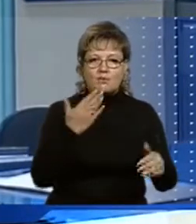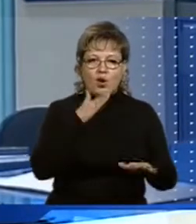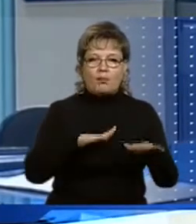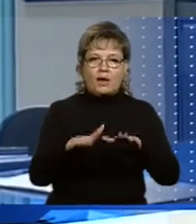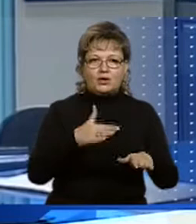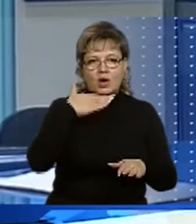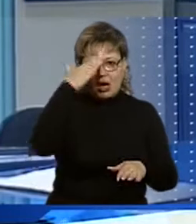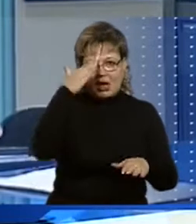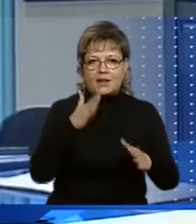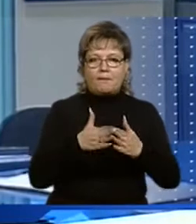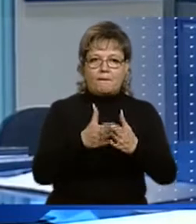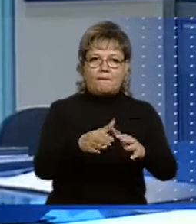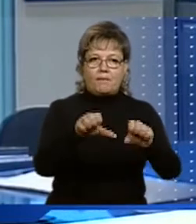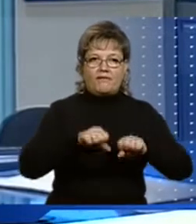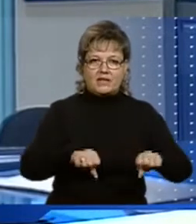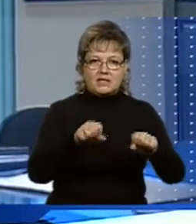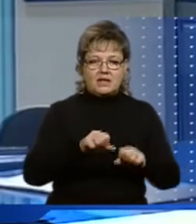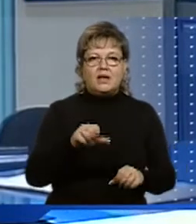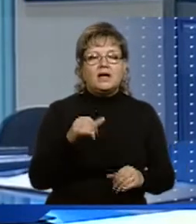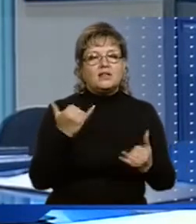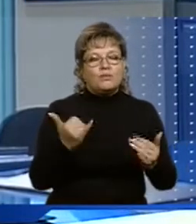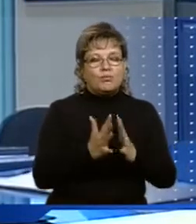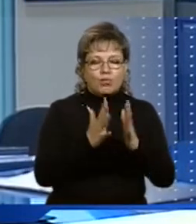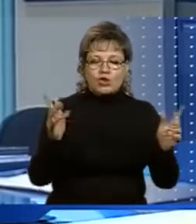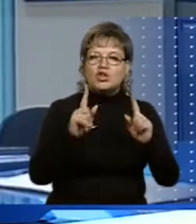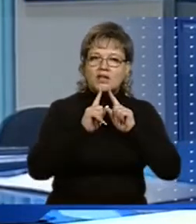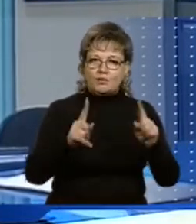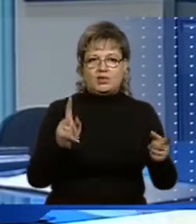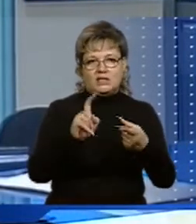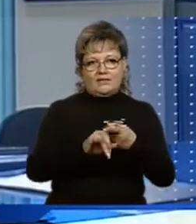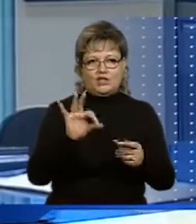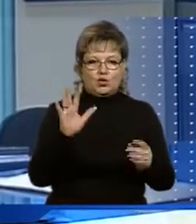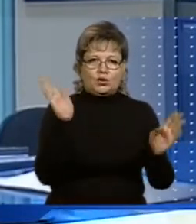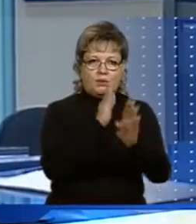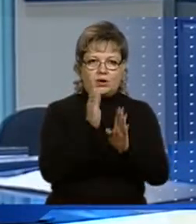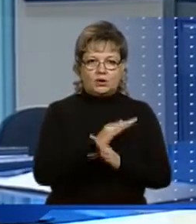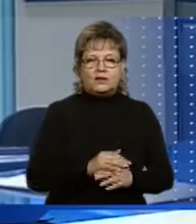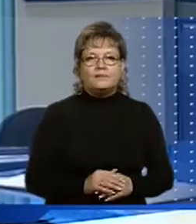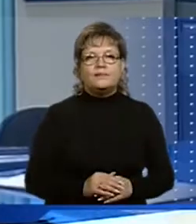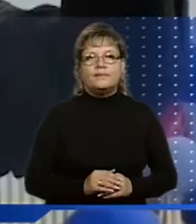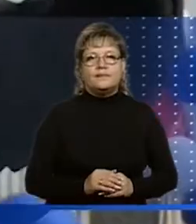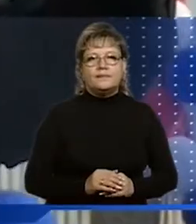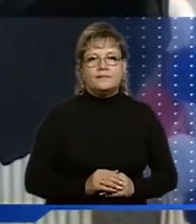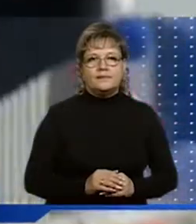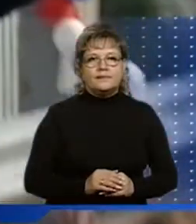льду, летом по воде. Теперь же жизнь станицы больше не будет зависеть от погоды.